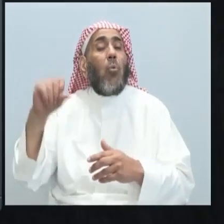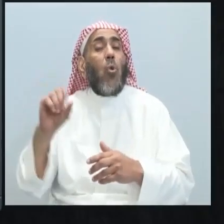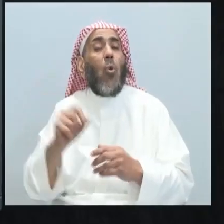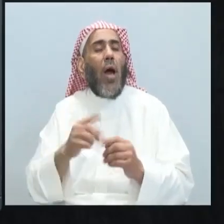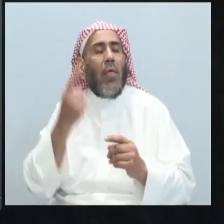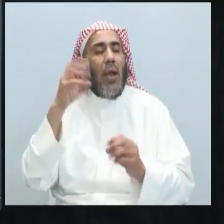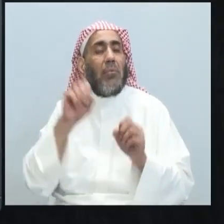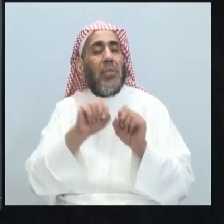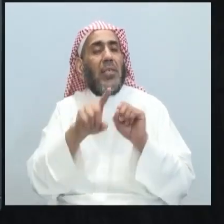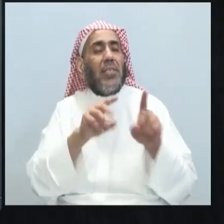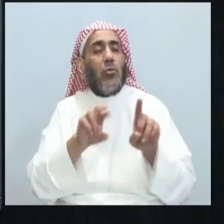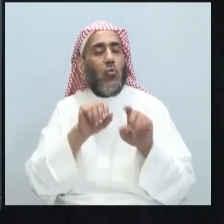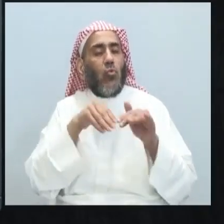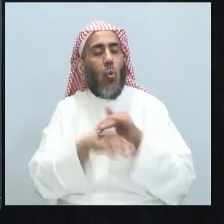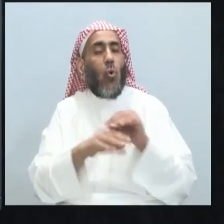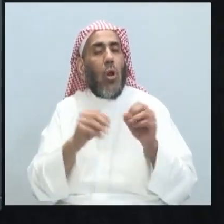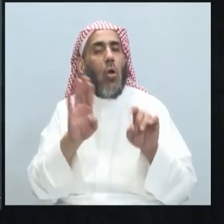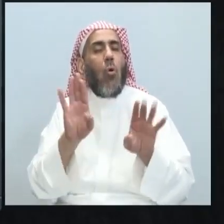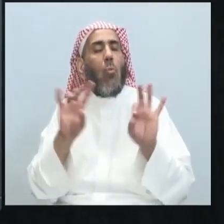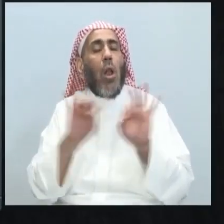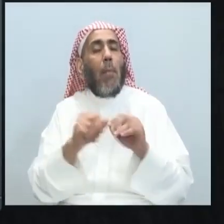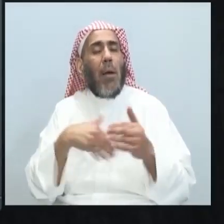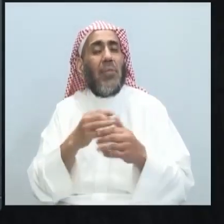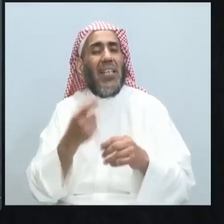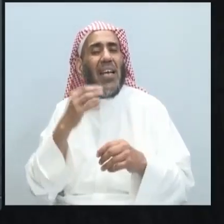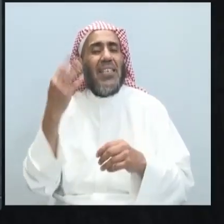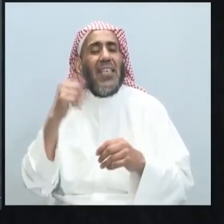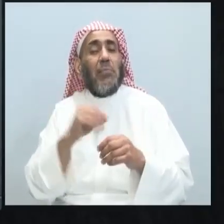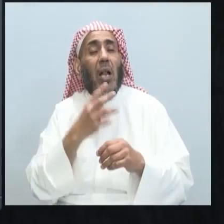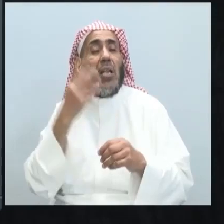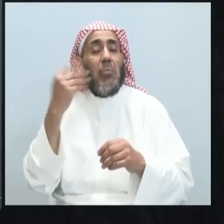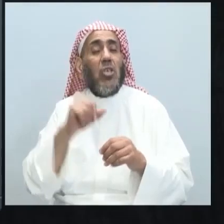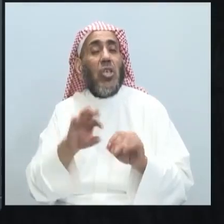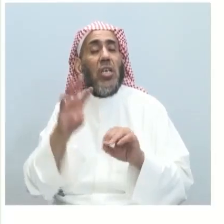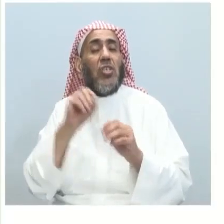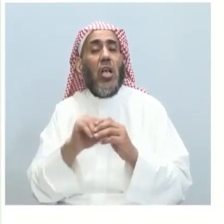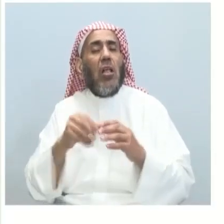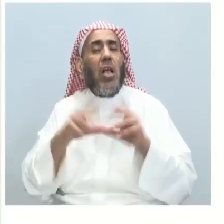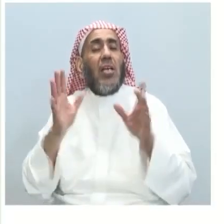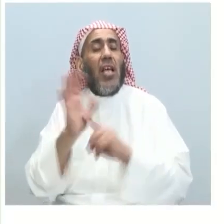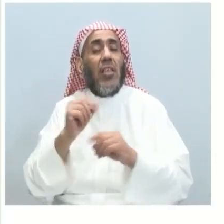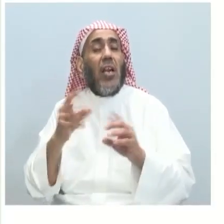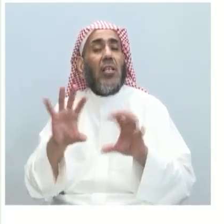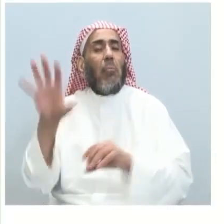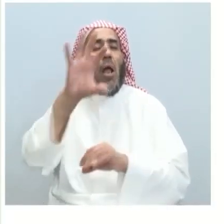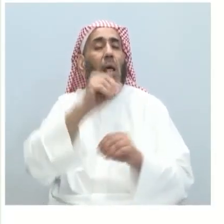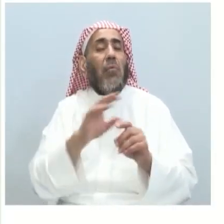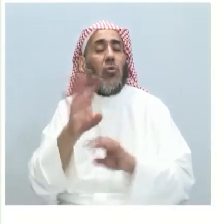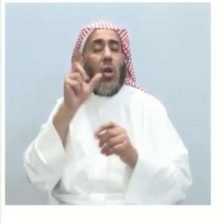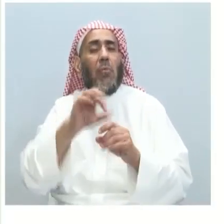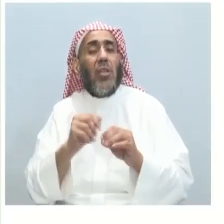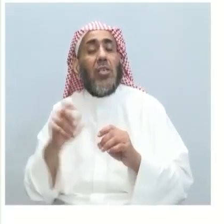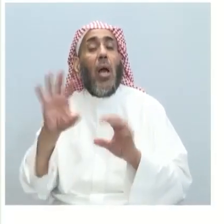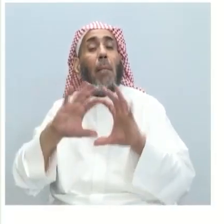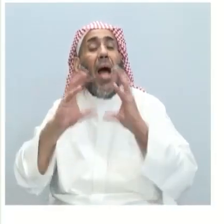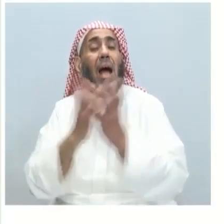هو رابط الدرس الرقميه بامكانك الدخول مشاهده هذا الدرس مع بدايه العقد السادس من القرن الراب عشر هجري ظهر تاثير ادب الغربي في الشعراء العرب فظهرت